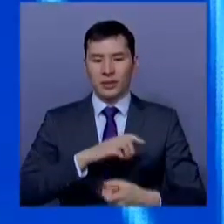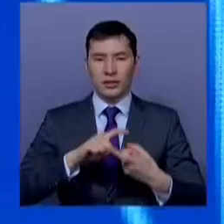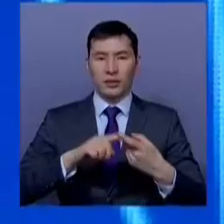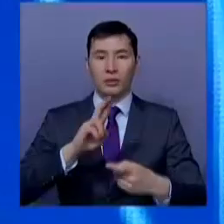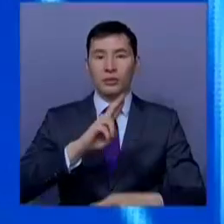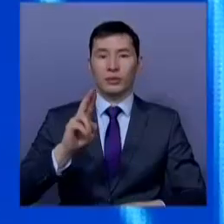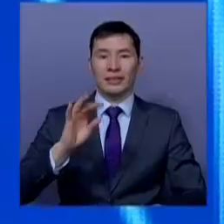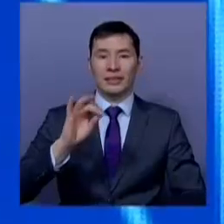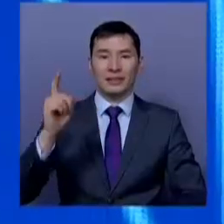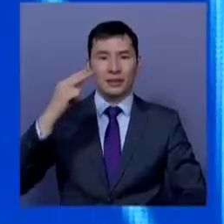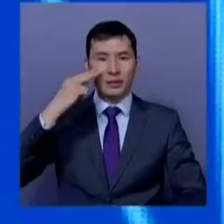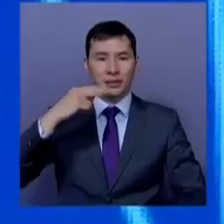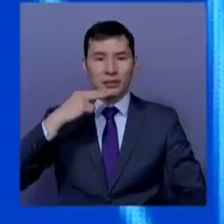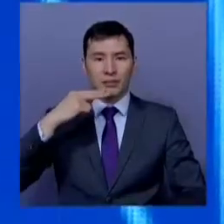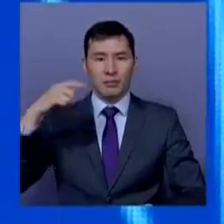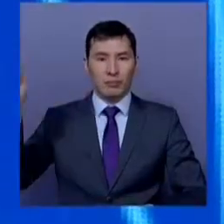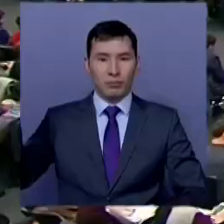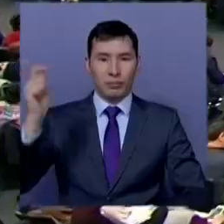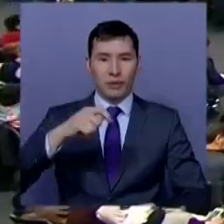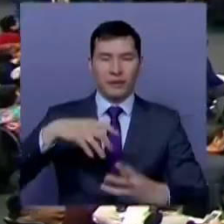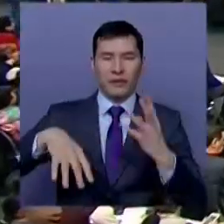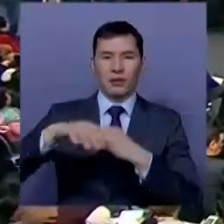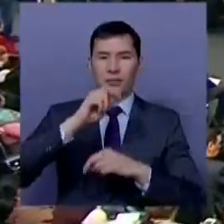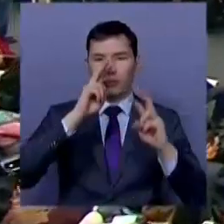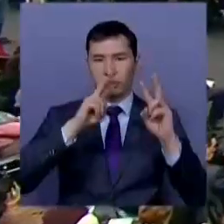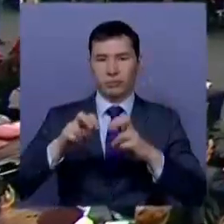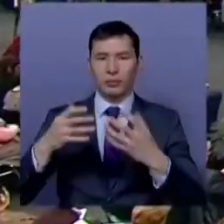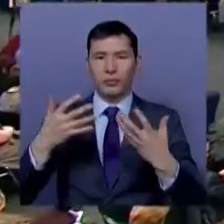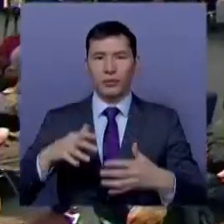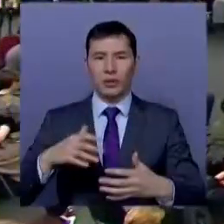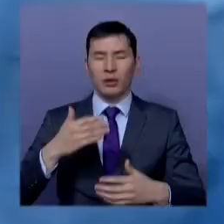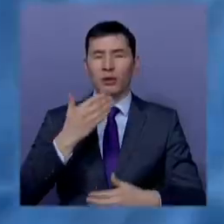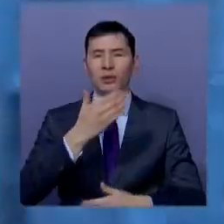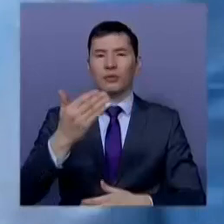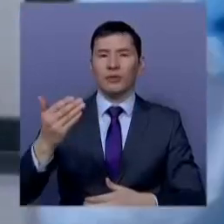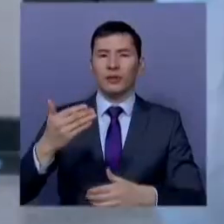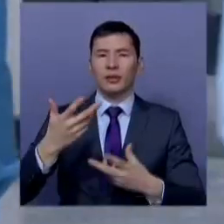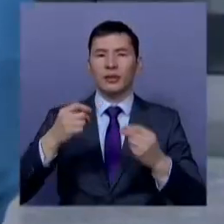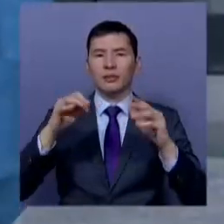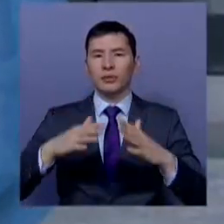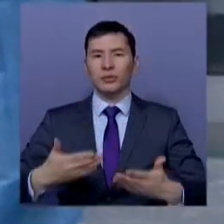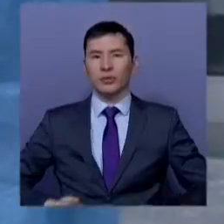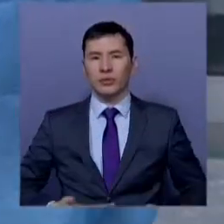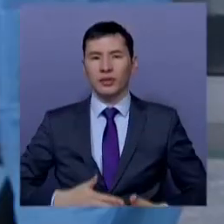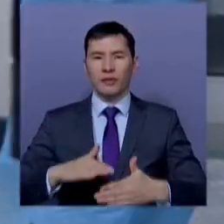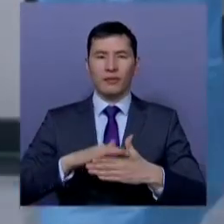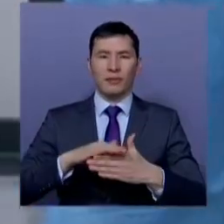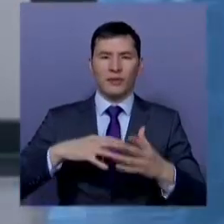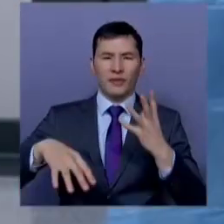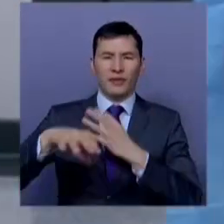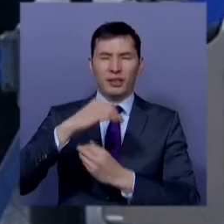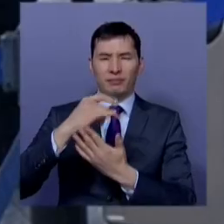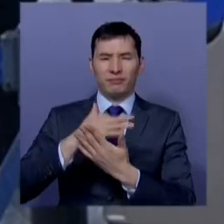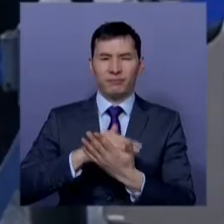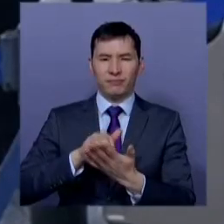Республики, их всех проверили, мы знаем по адресам, по фамилиям, всех проверили. Те,